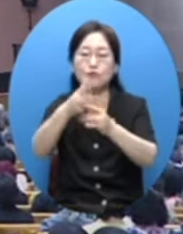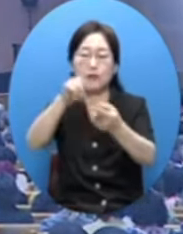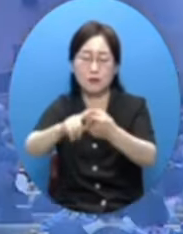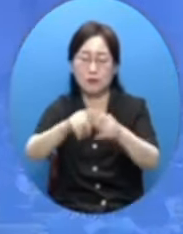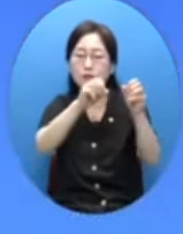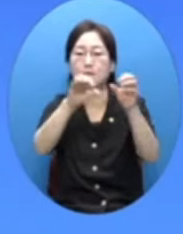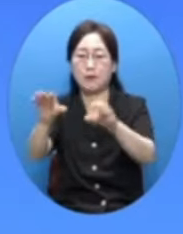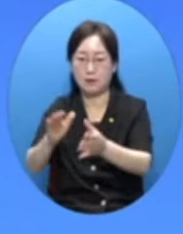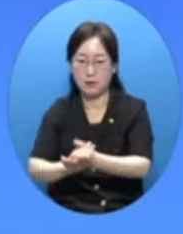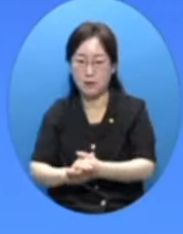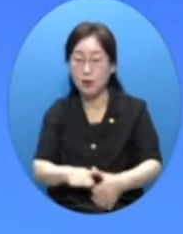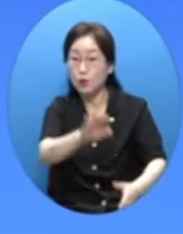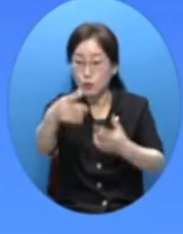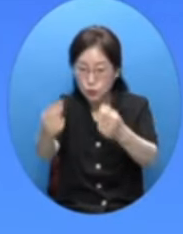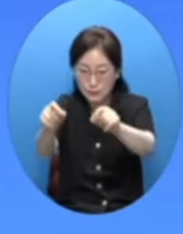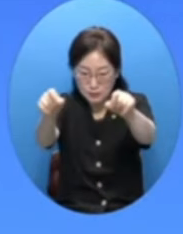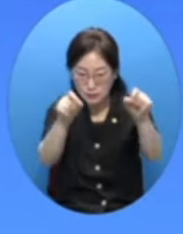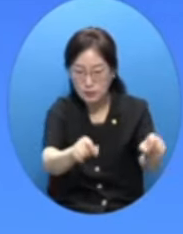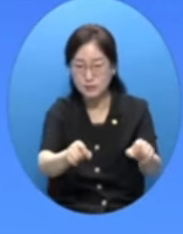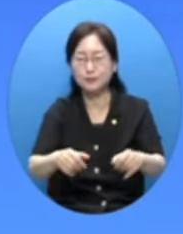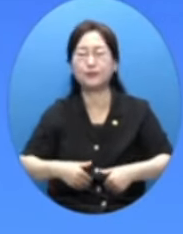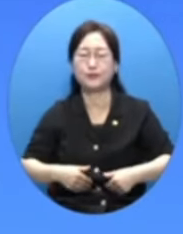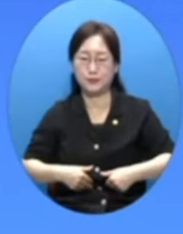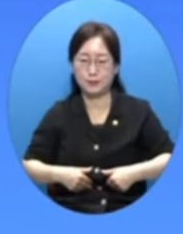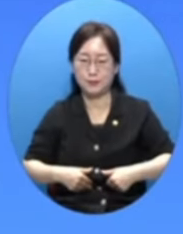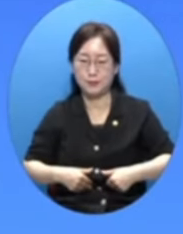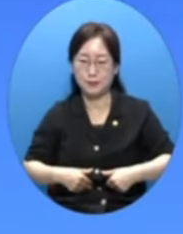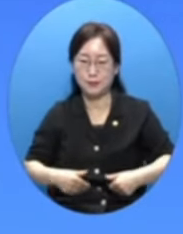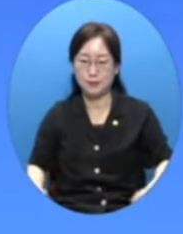변화된 삶을 살아가는 우리 모두가 되어야 할 것입니다.